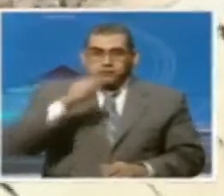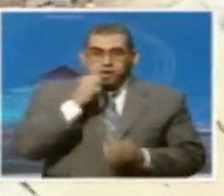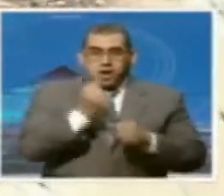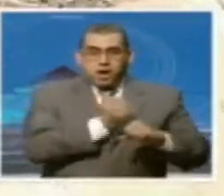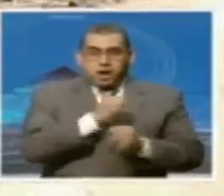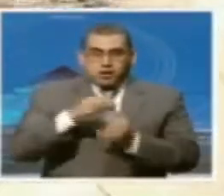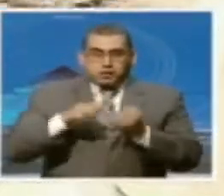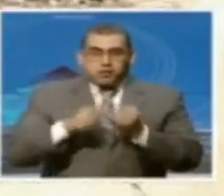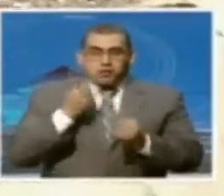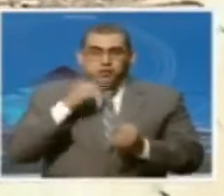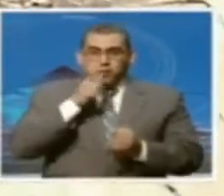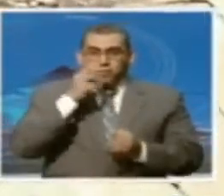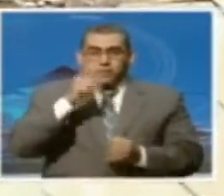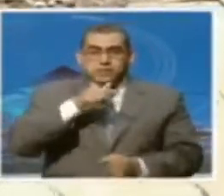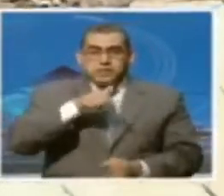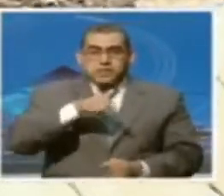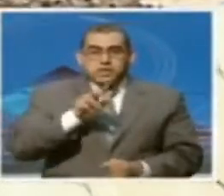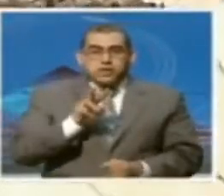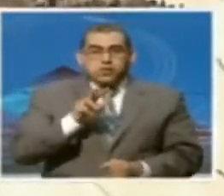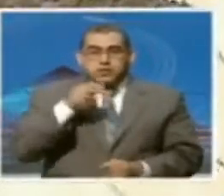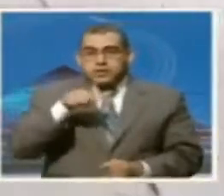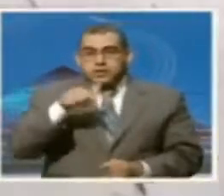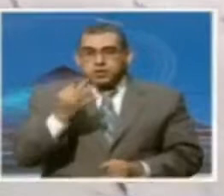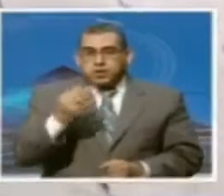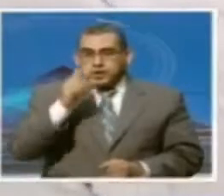البالغ عددها 36 قرية